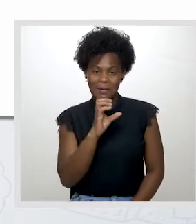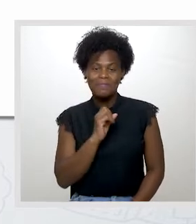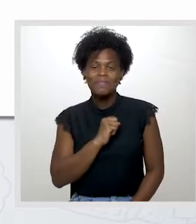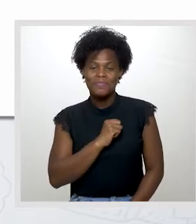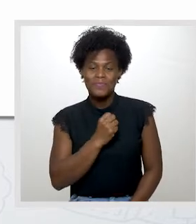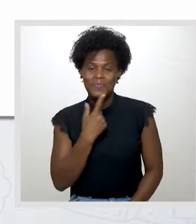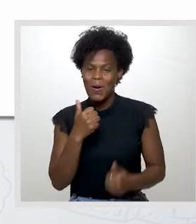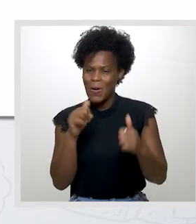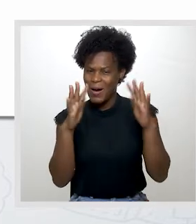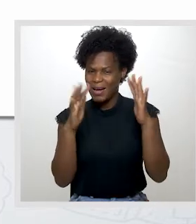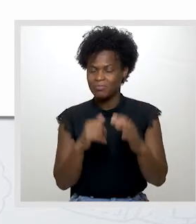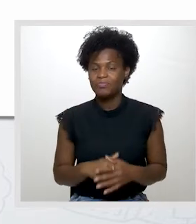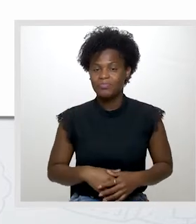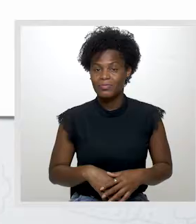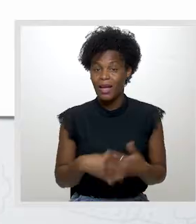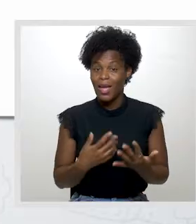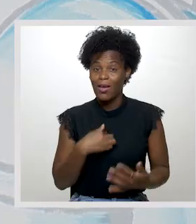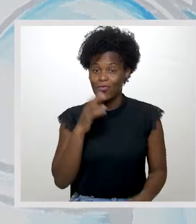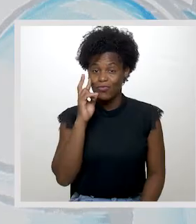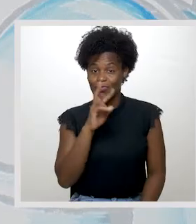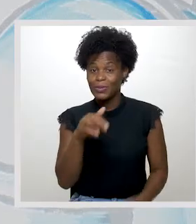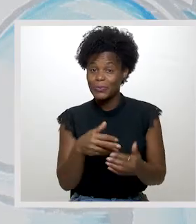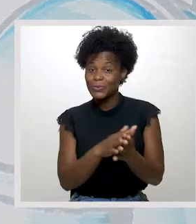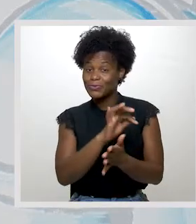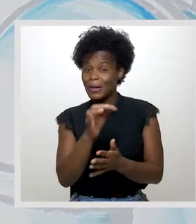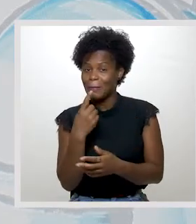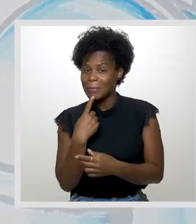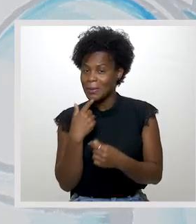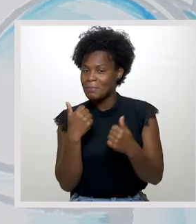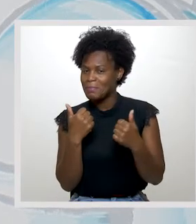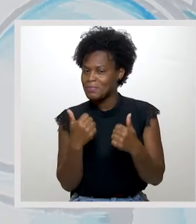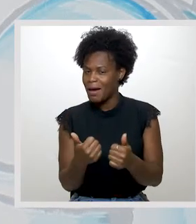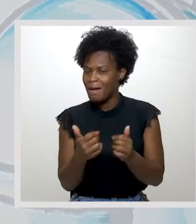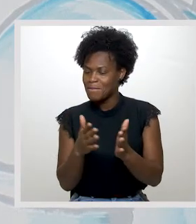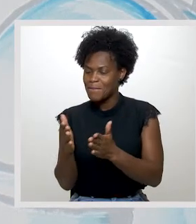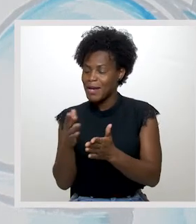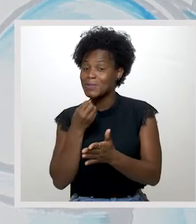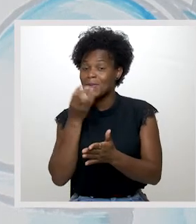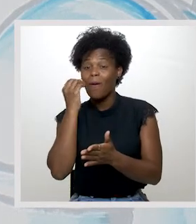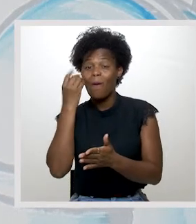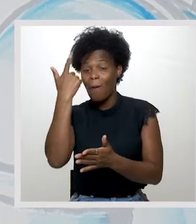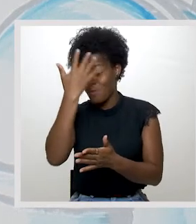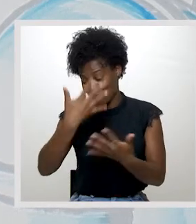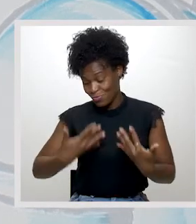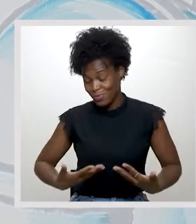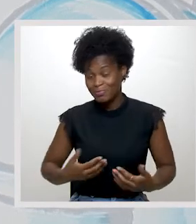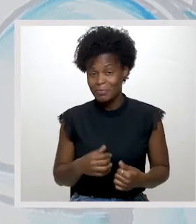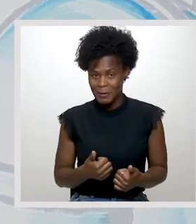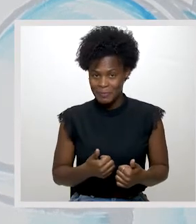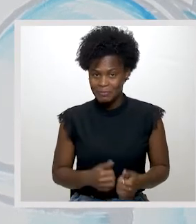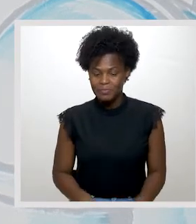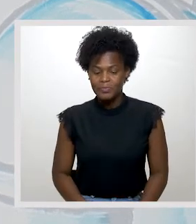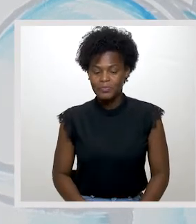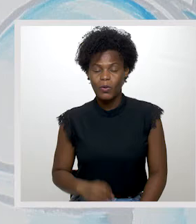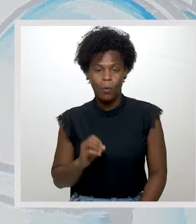bien. Je vois que tout le monde a bien compris cette partie de la description. C'est ça?